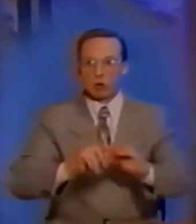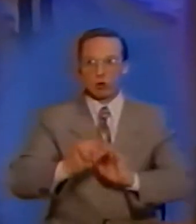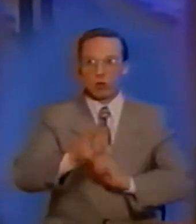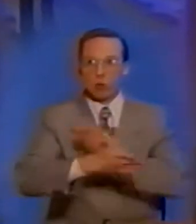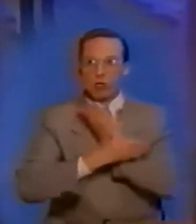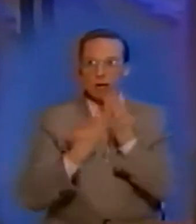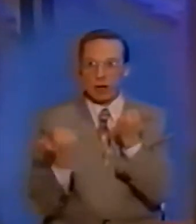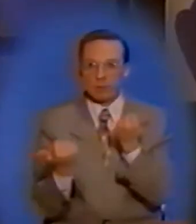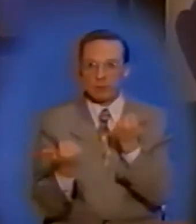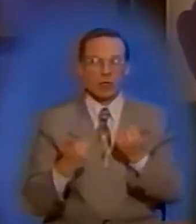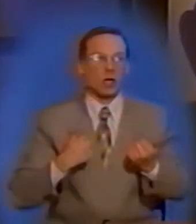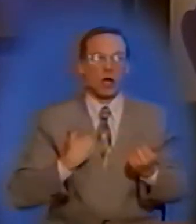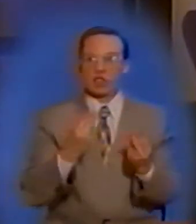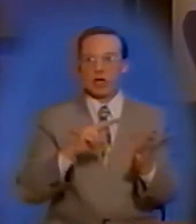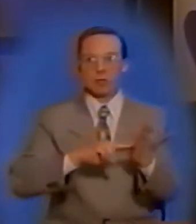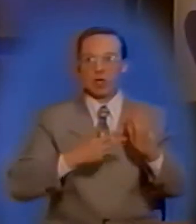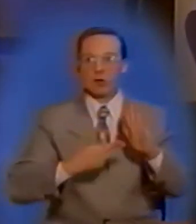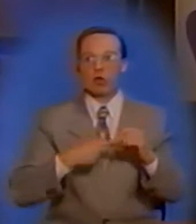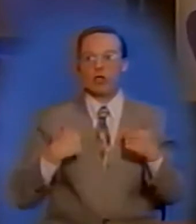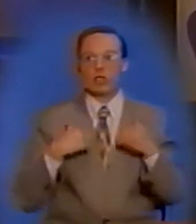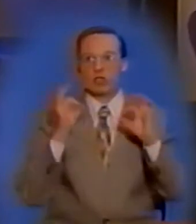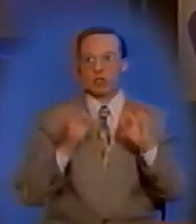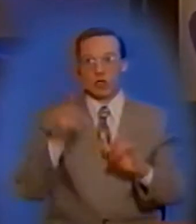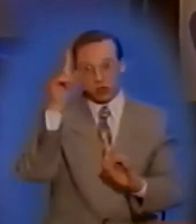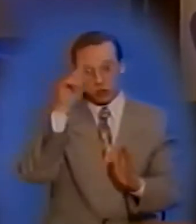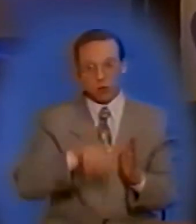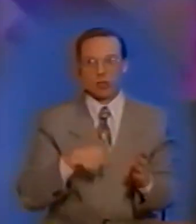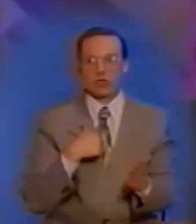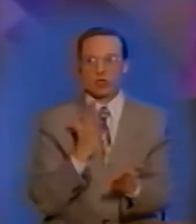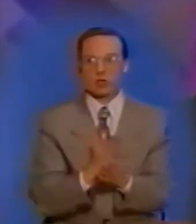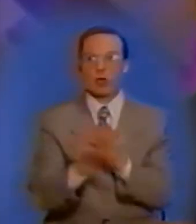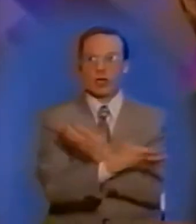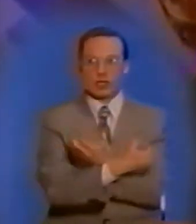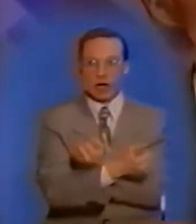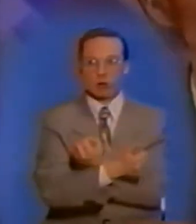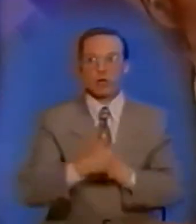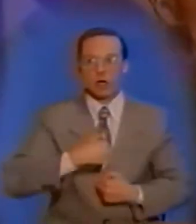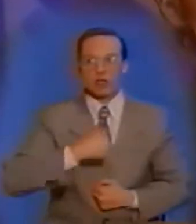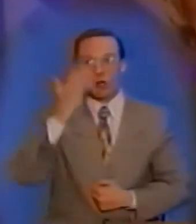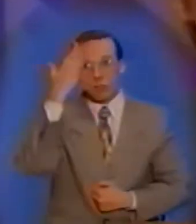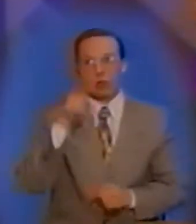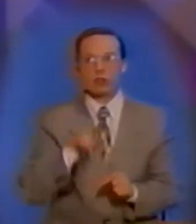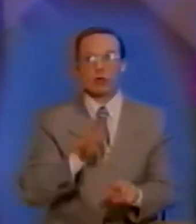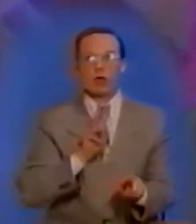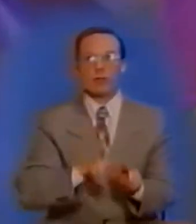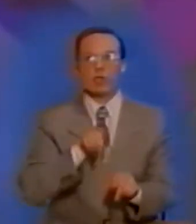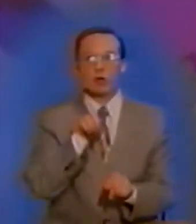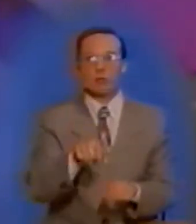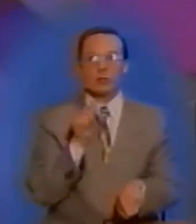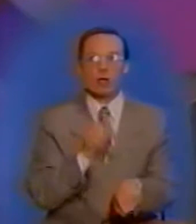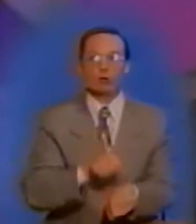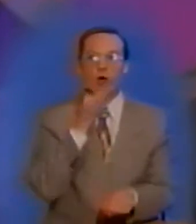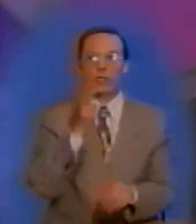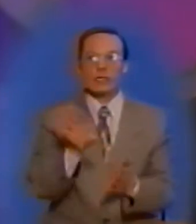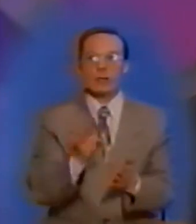nėra. Aš neplanuoju, nes aš tikrai žinau, kad aš esu gėjas. Aš manau, kad šioje vietoje jums pajuto